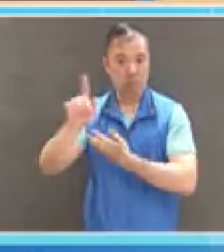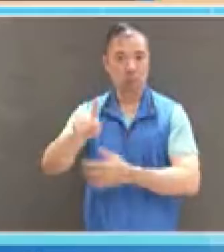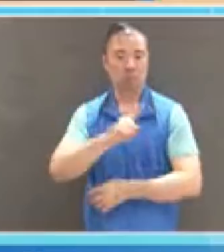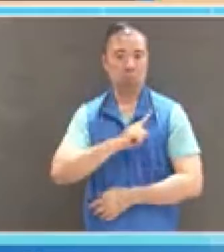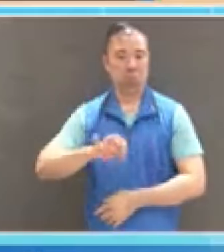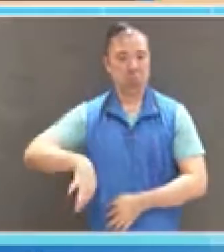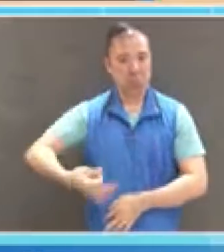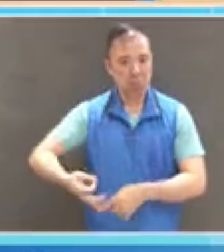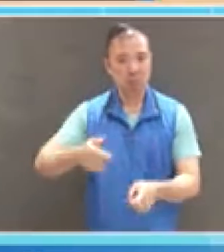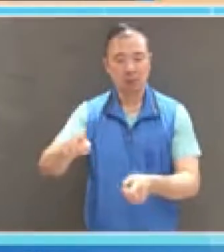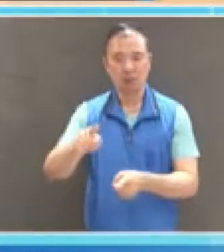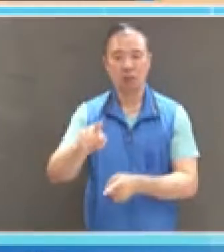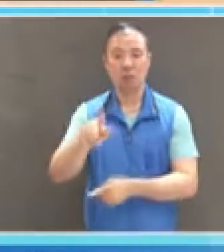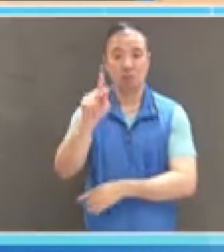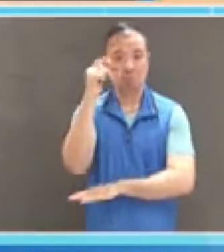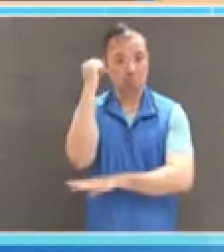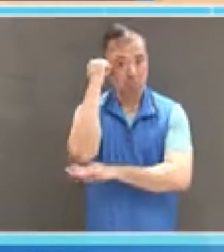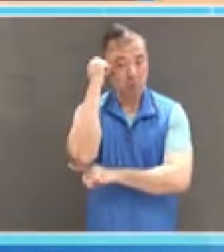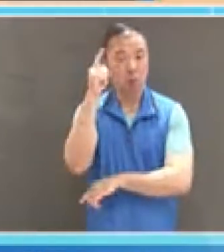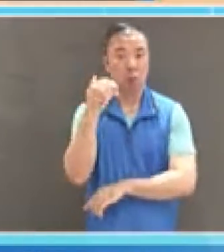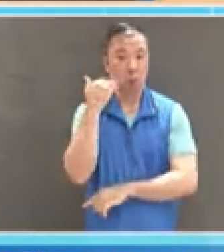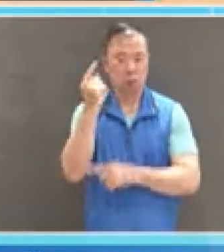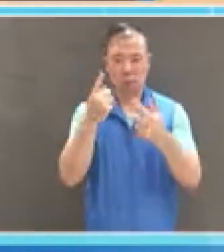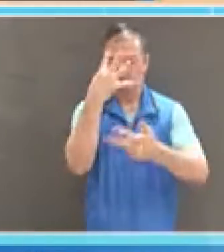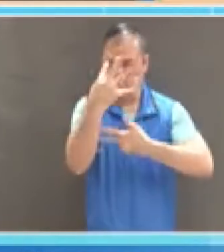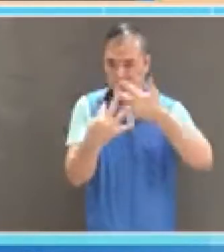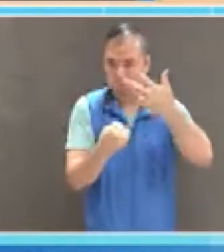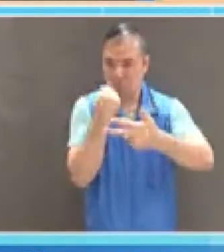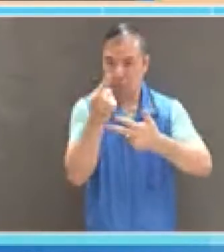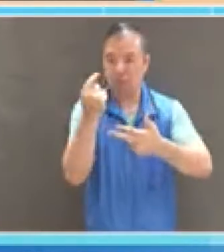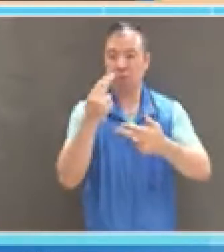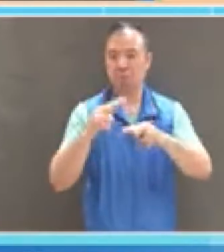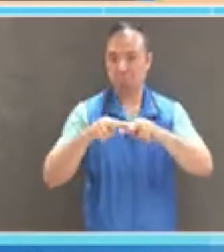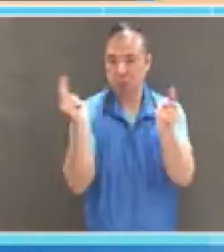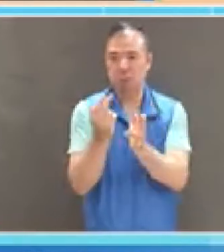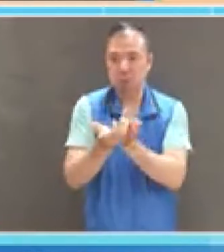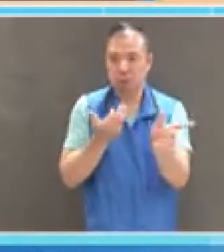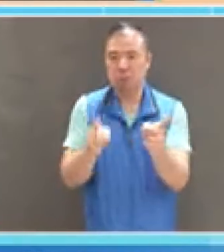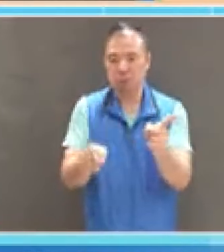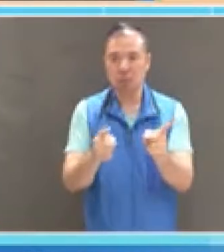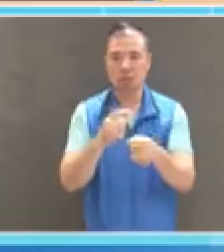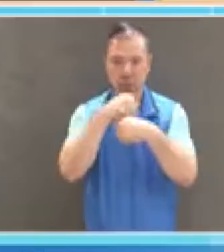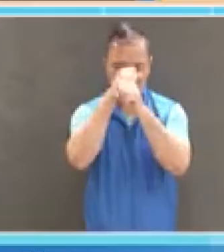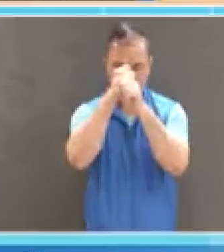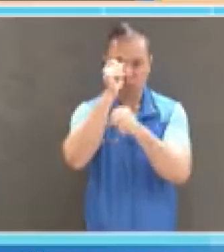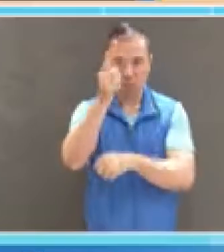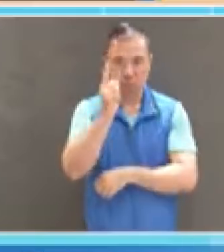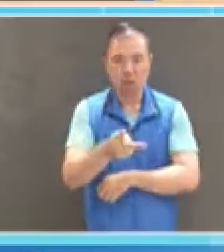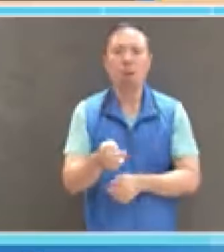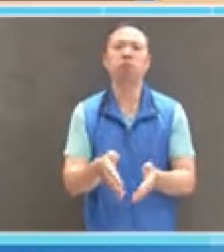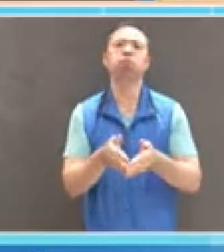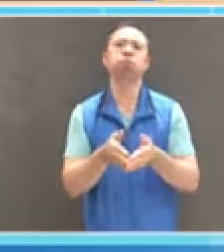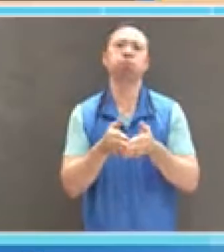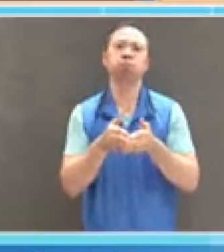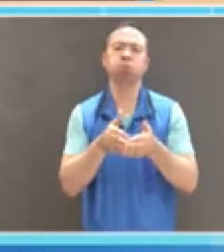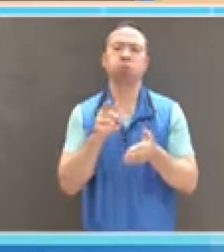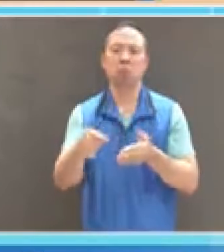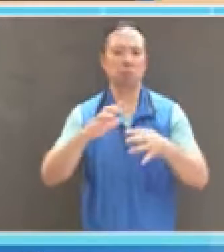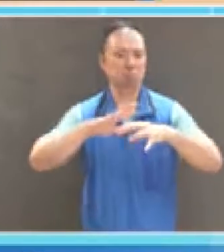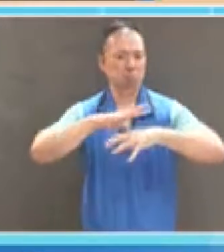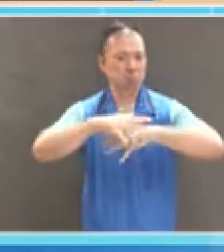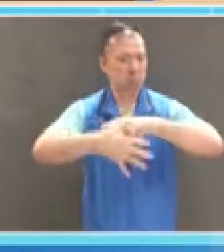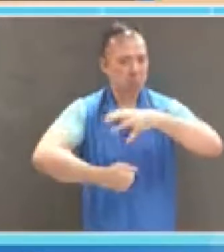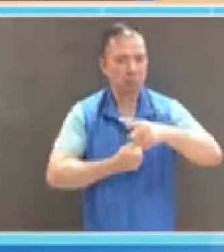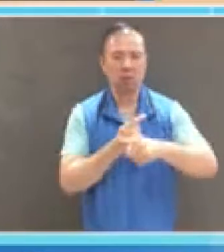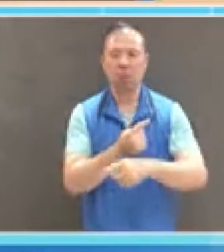但是要隔离期满，爱哥才一半，所以各国入境者都要裁减